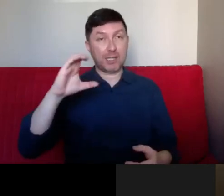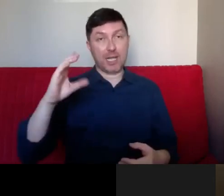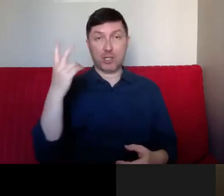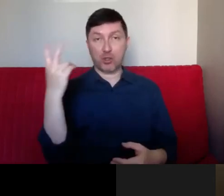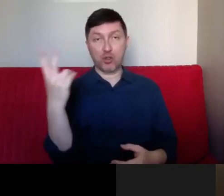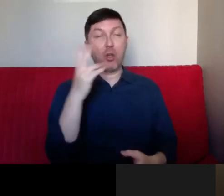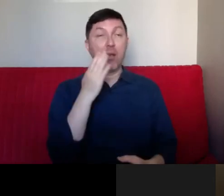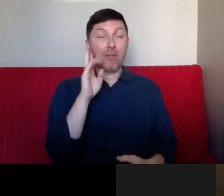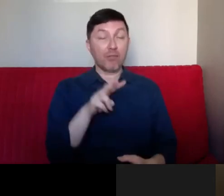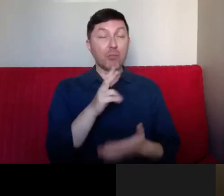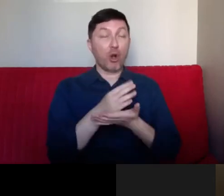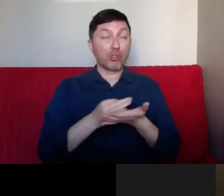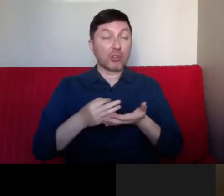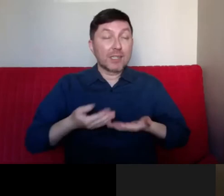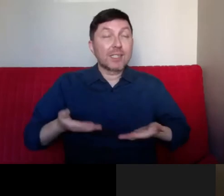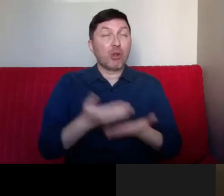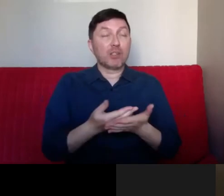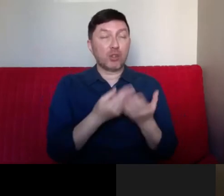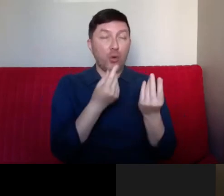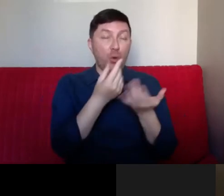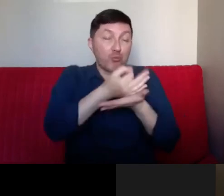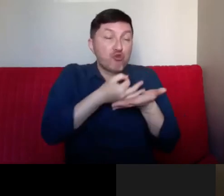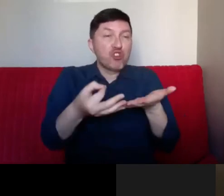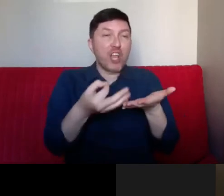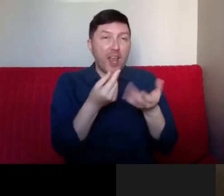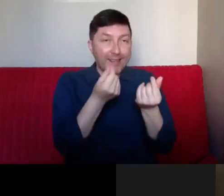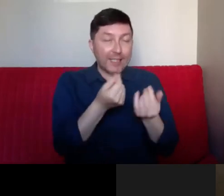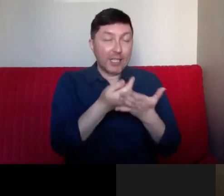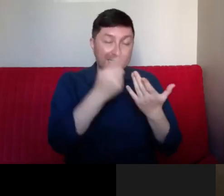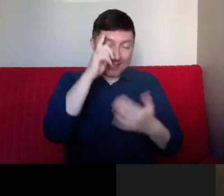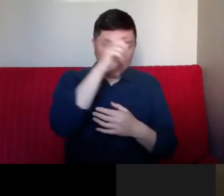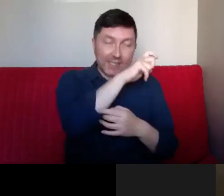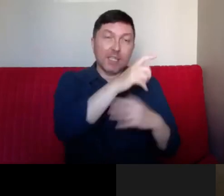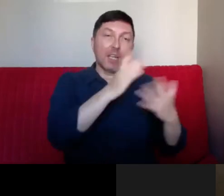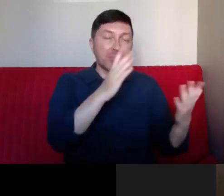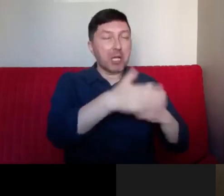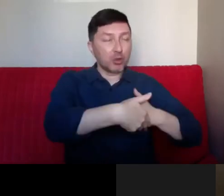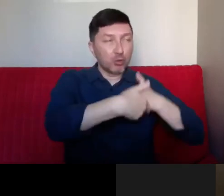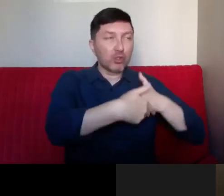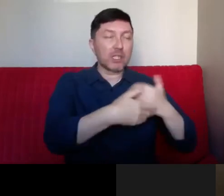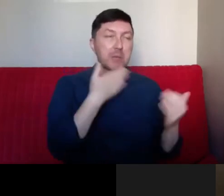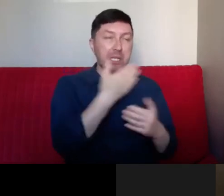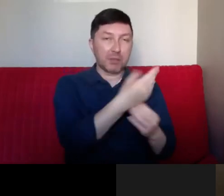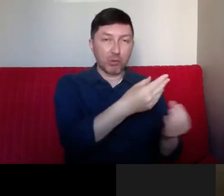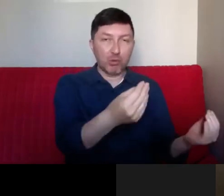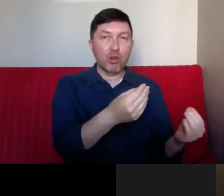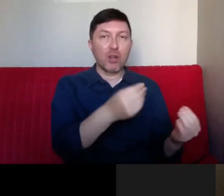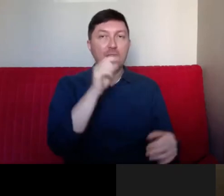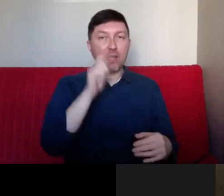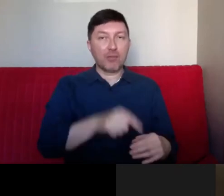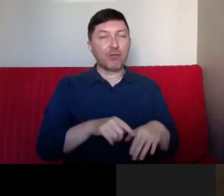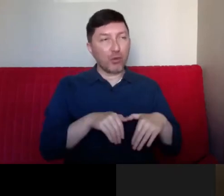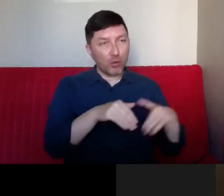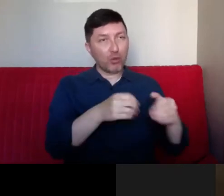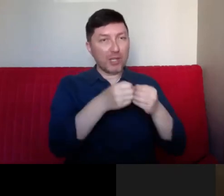situation budgétaire difficile. Et puis le soutien du Parlement européen, qui est tout à fait formidable. Merci à tous. Bonne journée pour